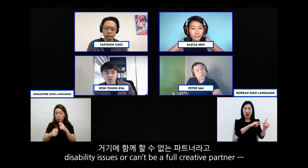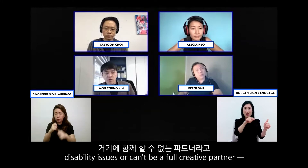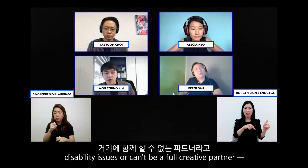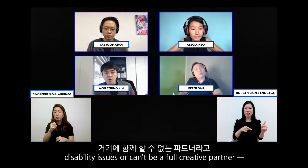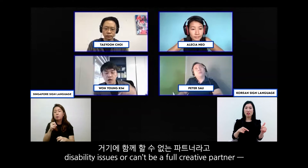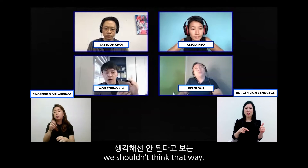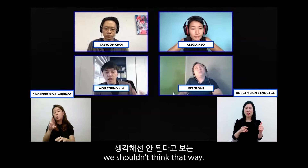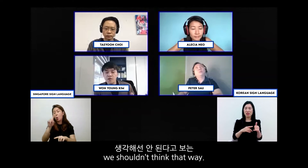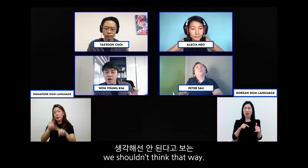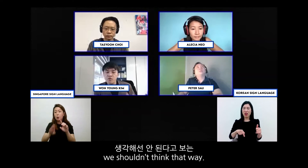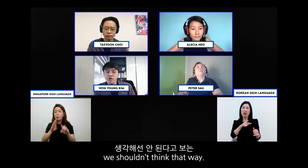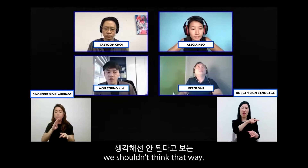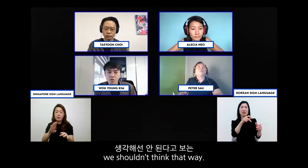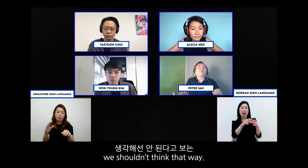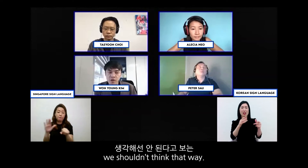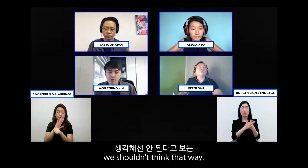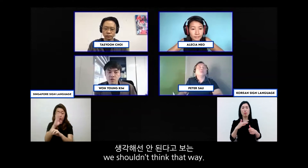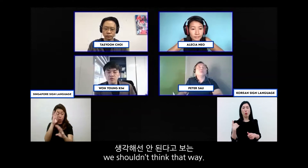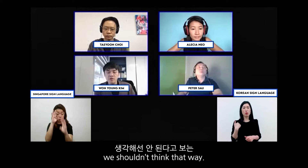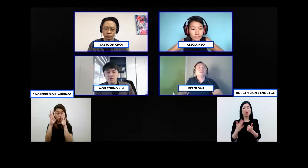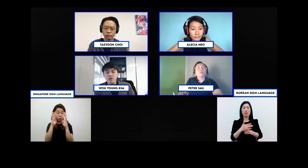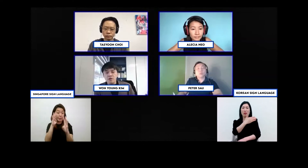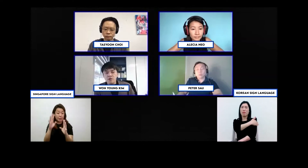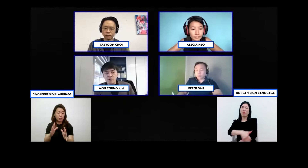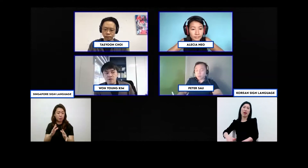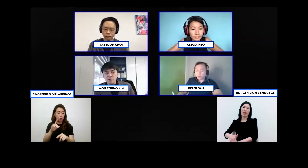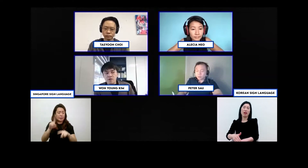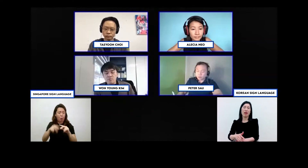없는 파트너다라고 생각해서는 안 된다고